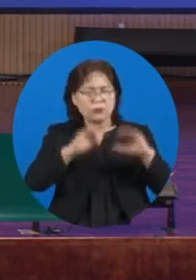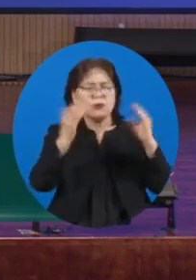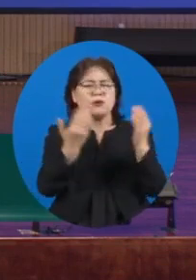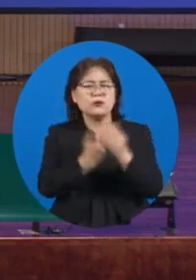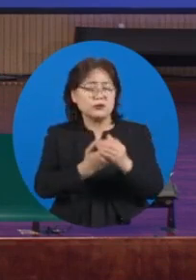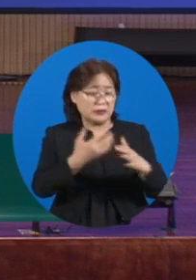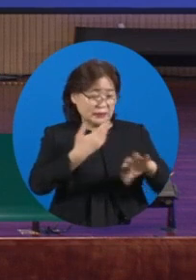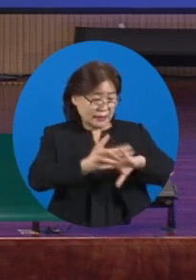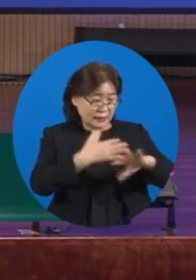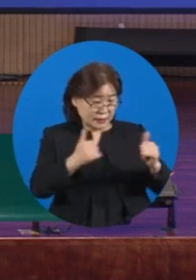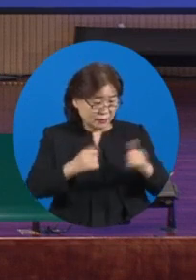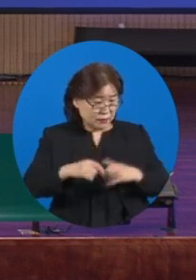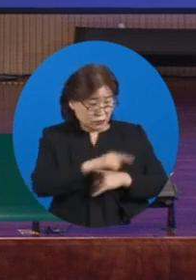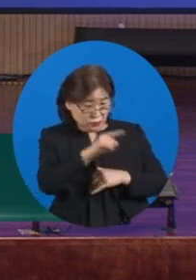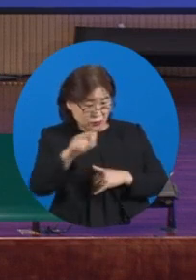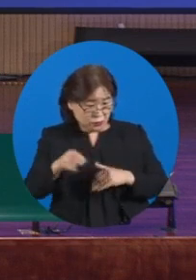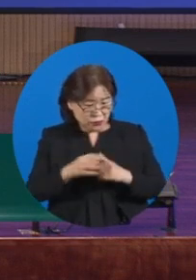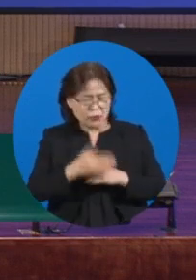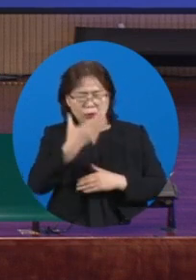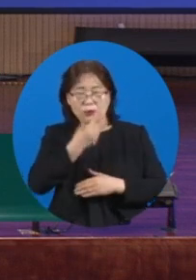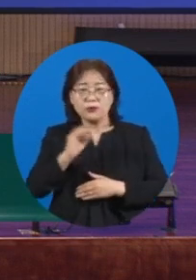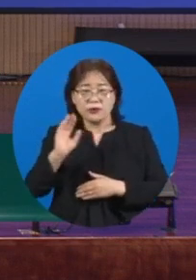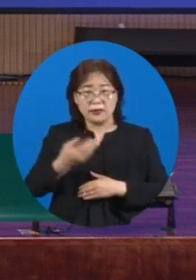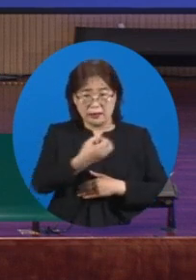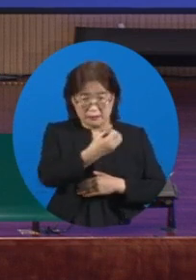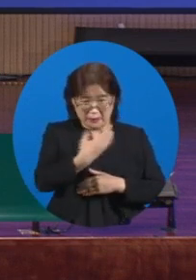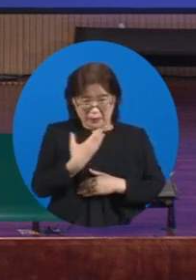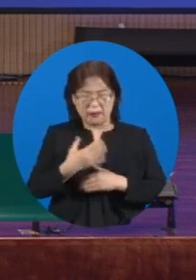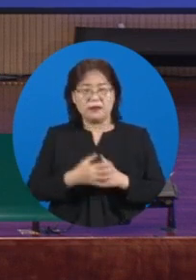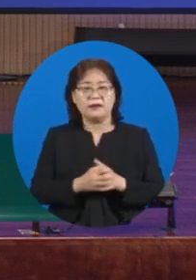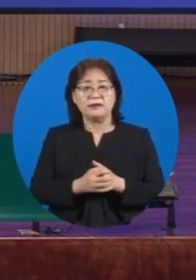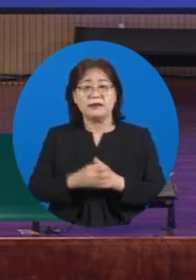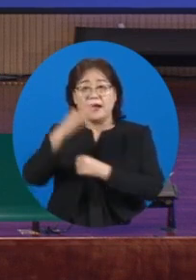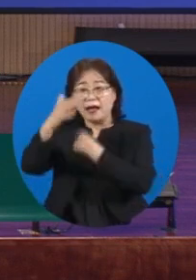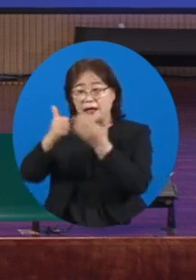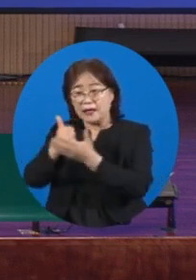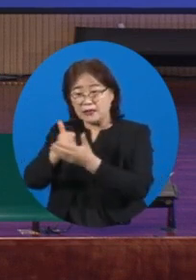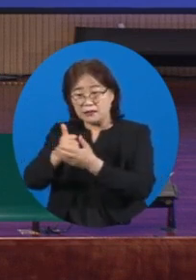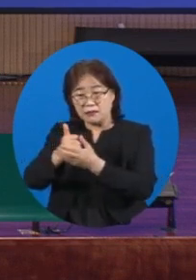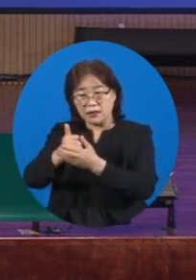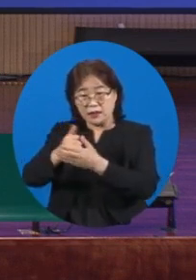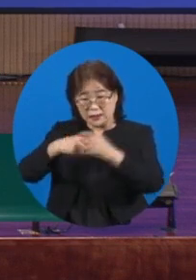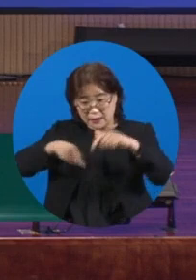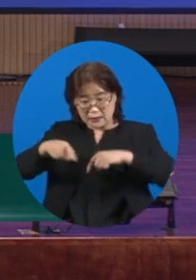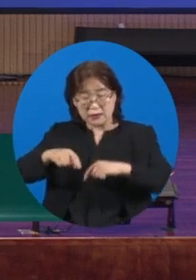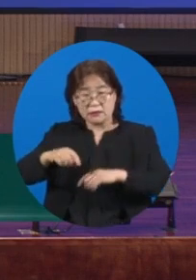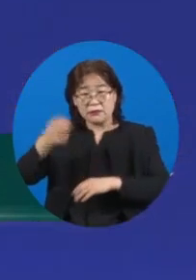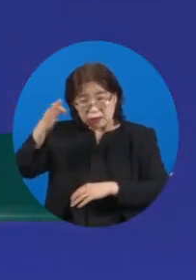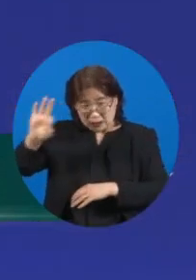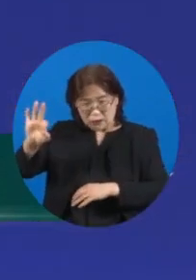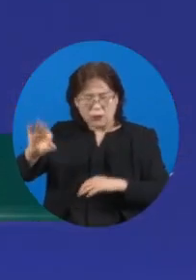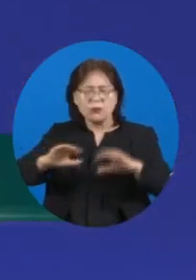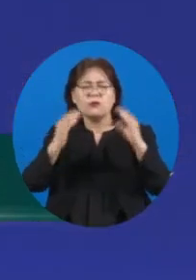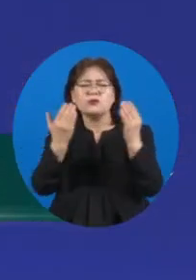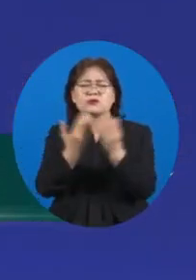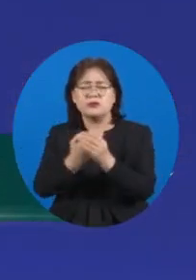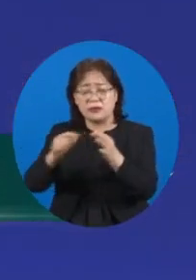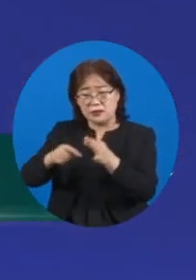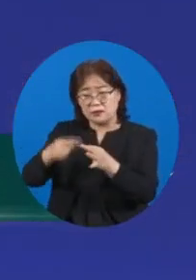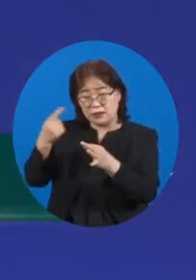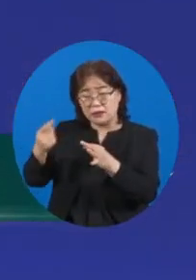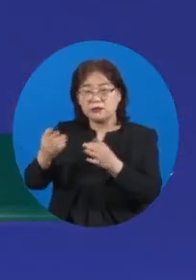이방인들이 너희를 복되다 하리라 하나님의 주권을 인정하고 원전 안 십일조를